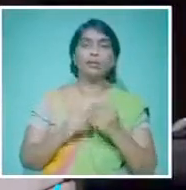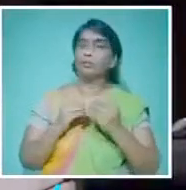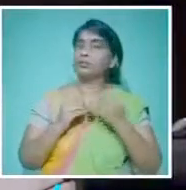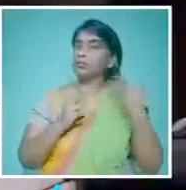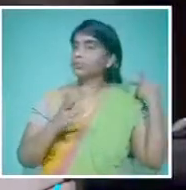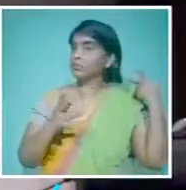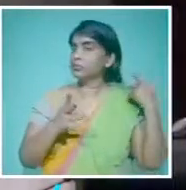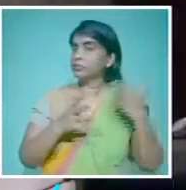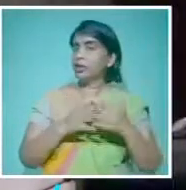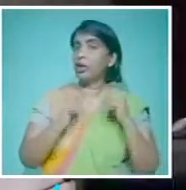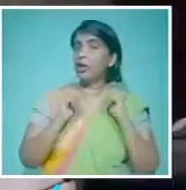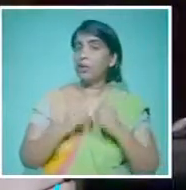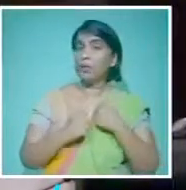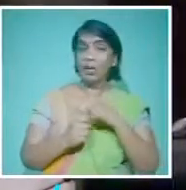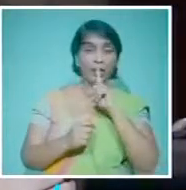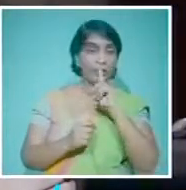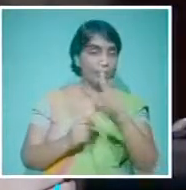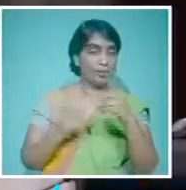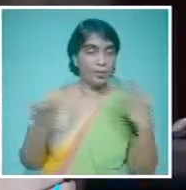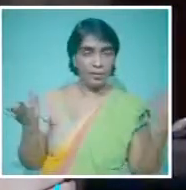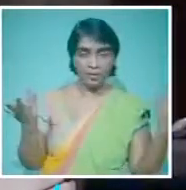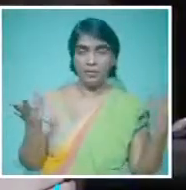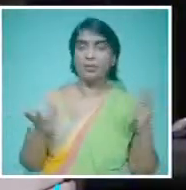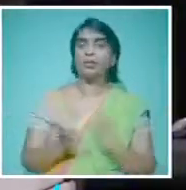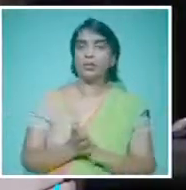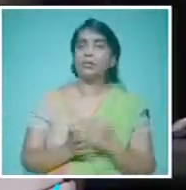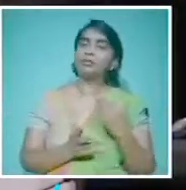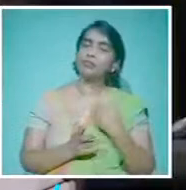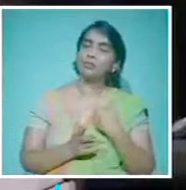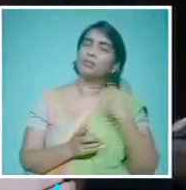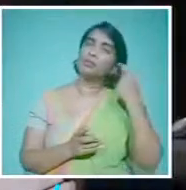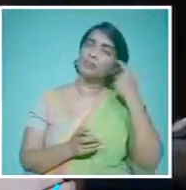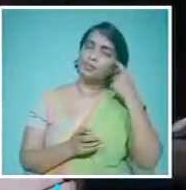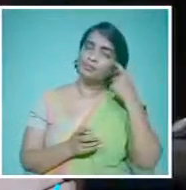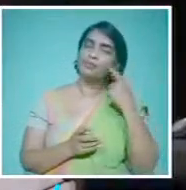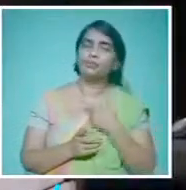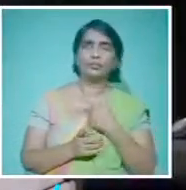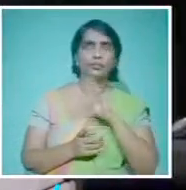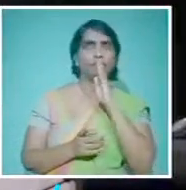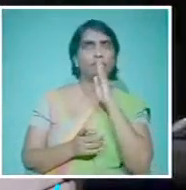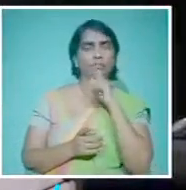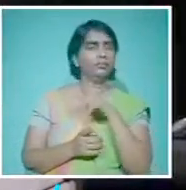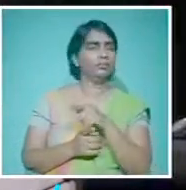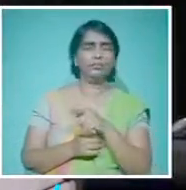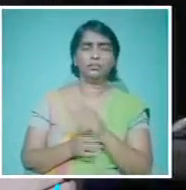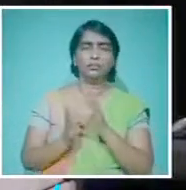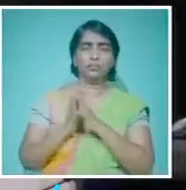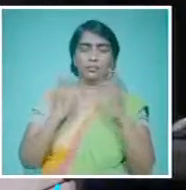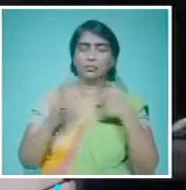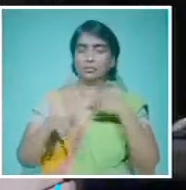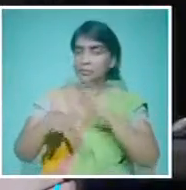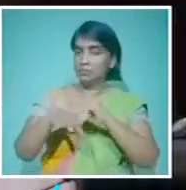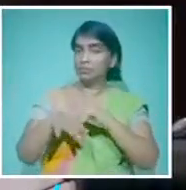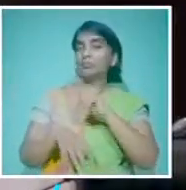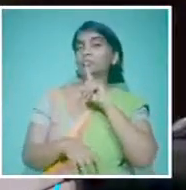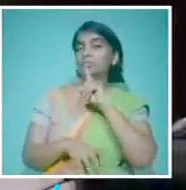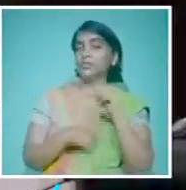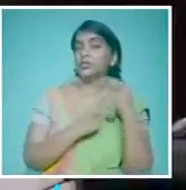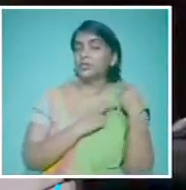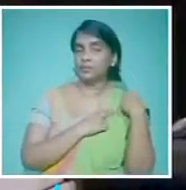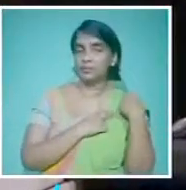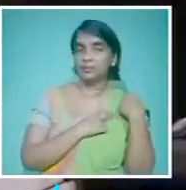ඉතිහාසයේ හැසිරෙච්ච විදිය කියා දුන්න නැත්නම් මං හිතන්නේ ඒක ඊටාම ඒ අයට දැනුම් දීම අපේ වගකීමක් බවට පත්